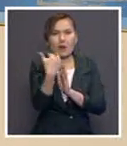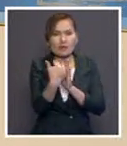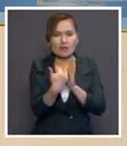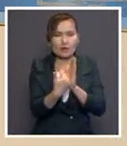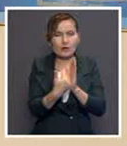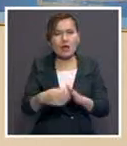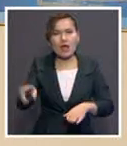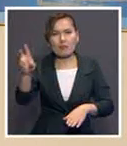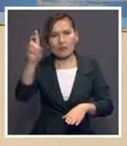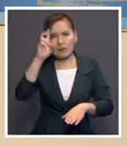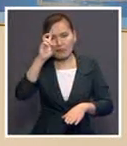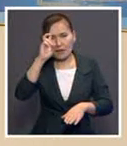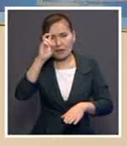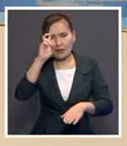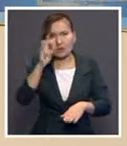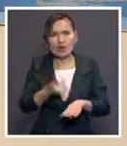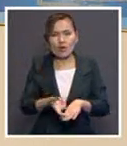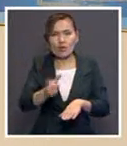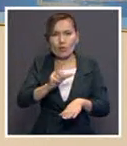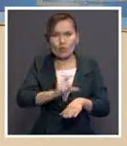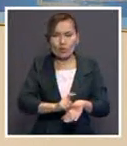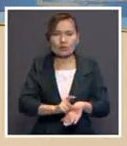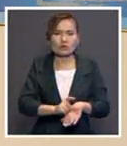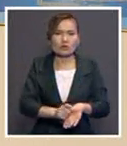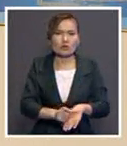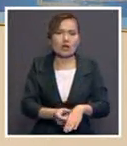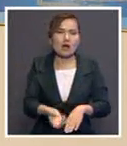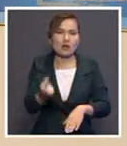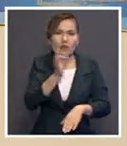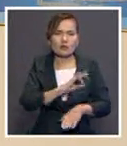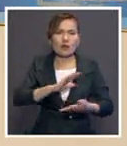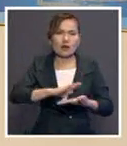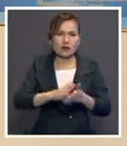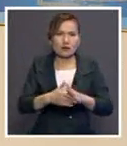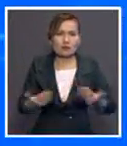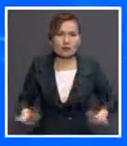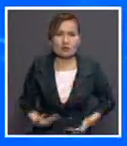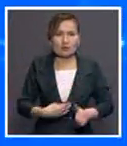мемлекеттің барлығында адам үшін, адамның игілік үшін жасайтындығын көрсетеді.